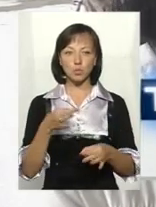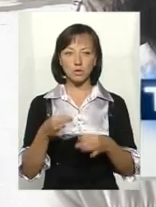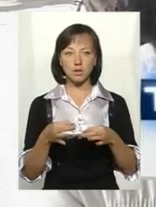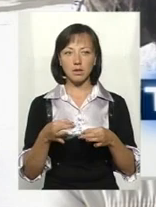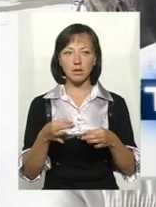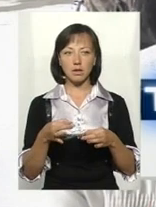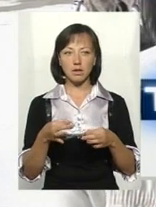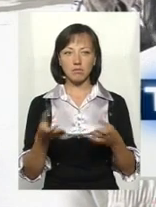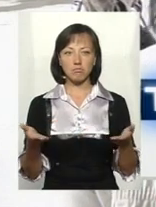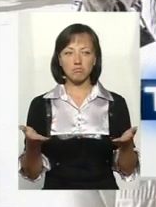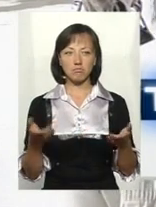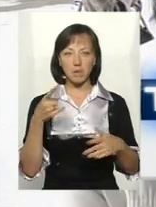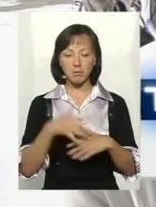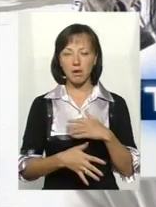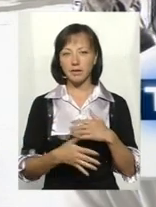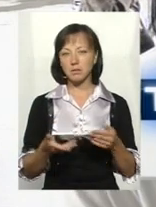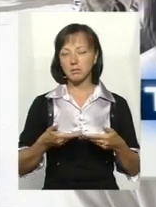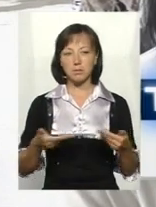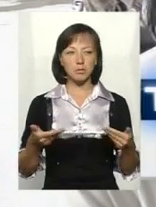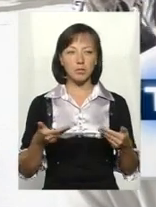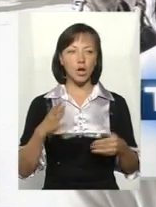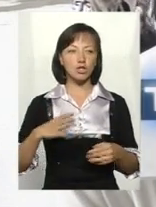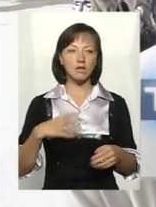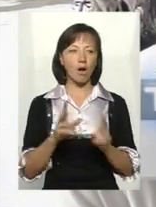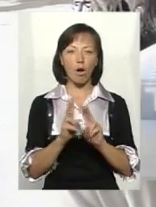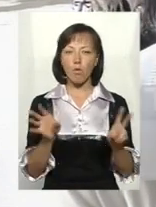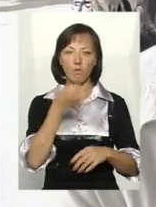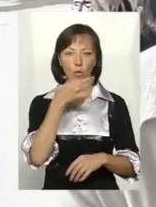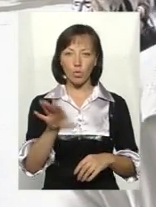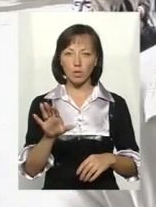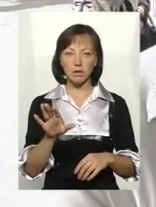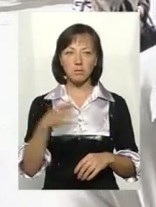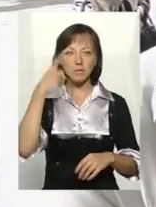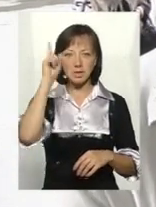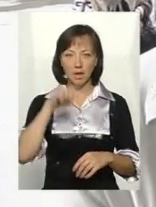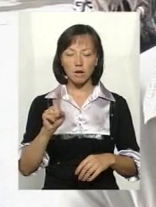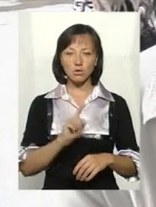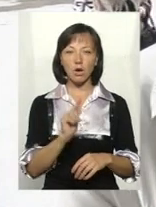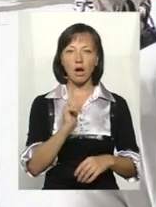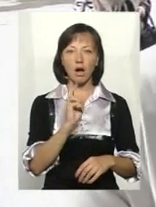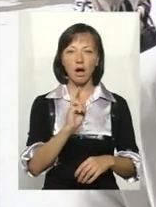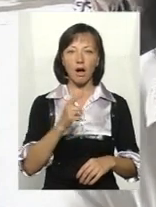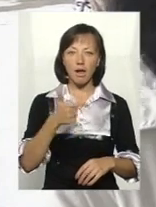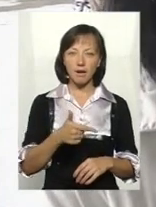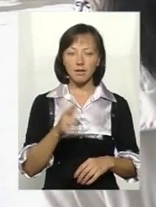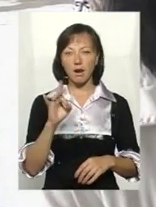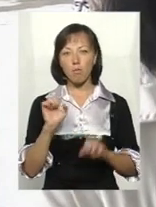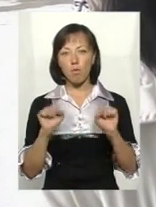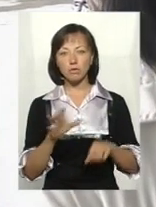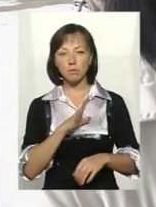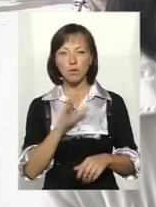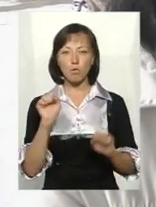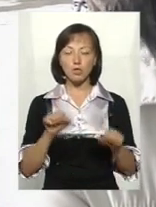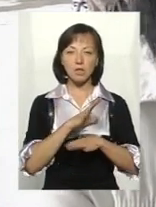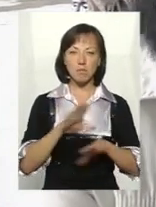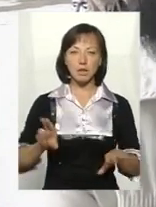понимаете? И мы ожидали кого угодно. Мы знали, что Галина Рафиковна может быть и может не быть